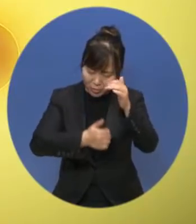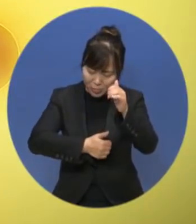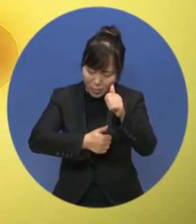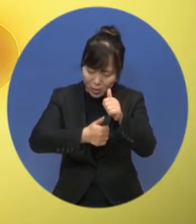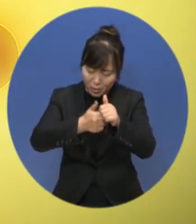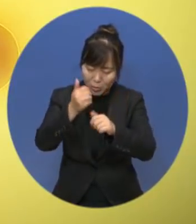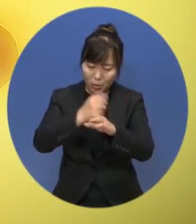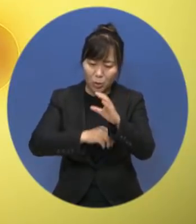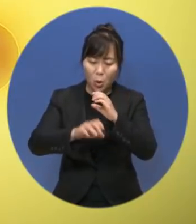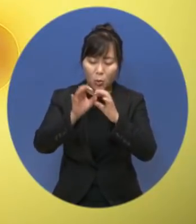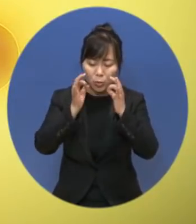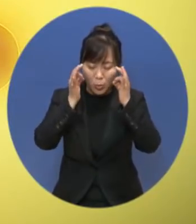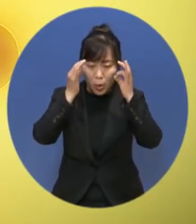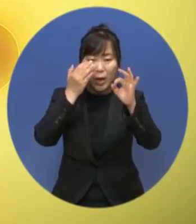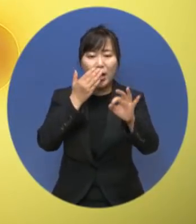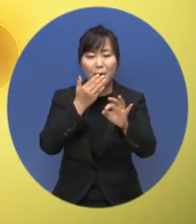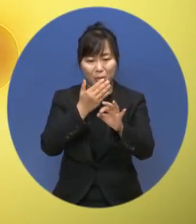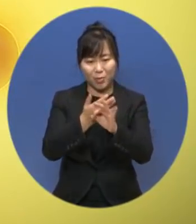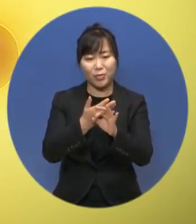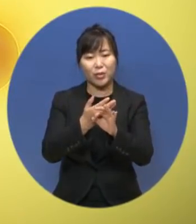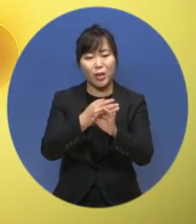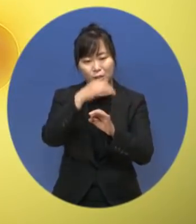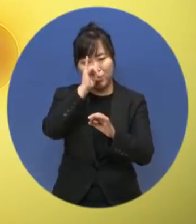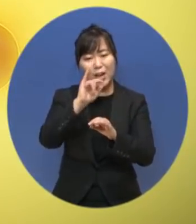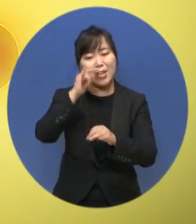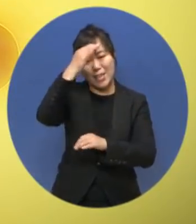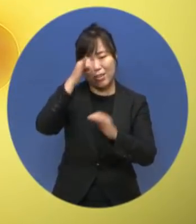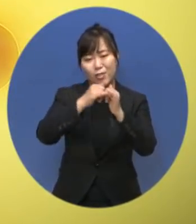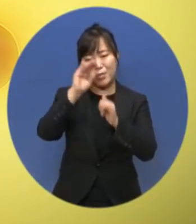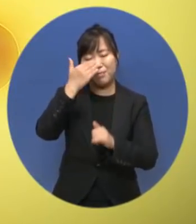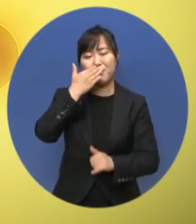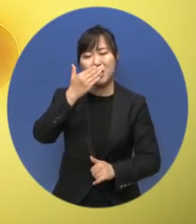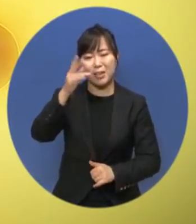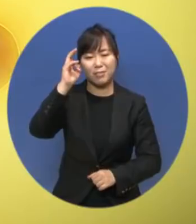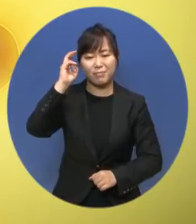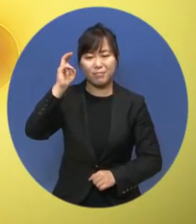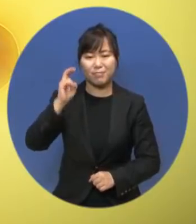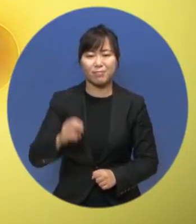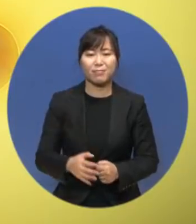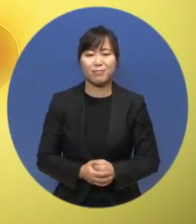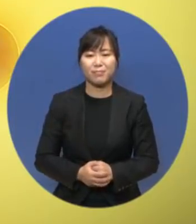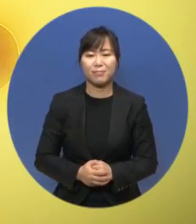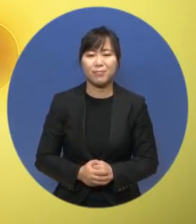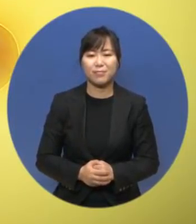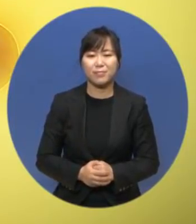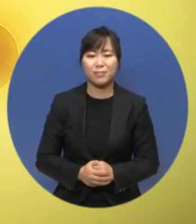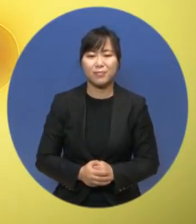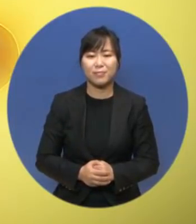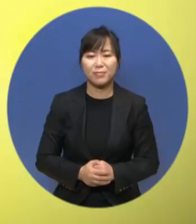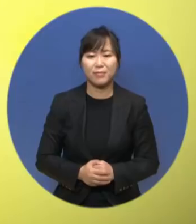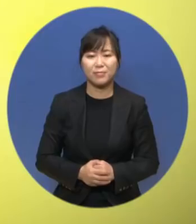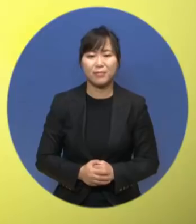이겨내고 더욱더 노력하시면 훌륭한 아티스트가 되실 수 있을 것 같습니다.